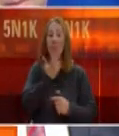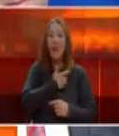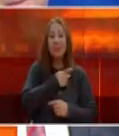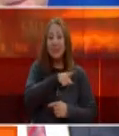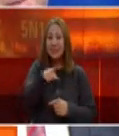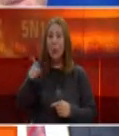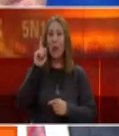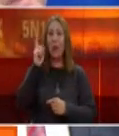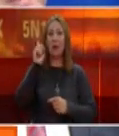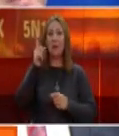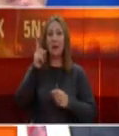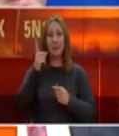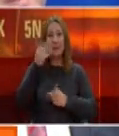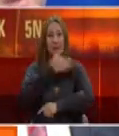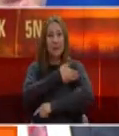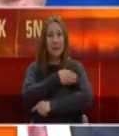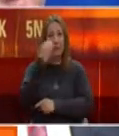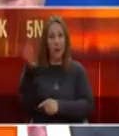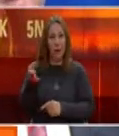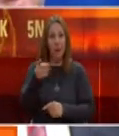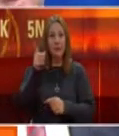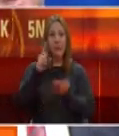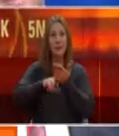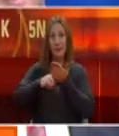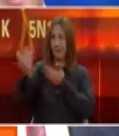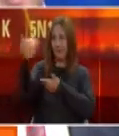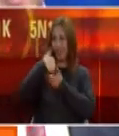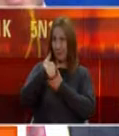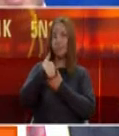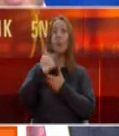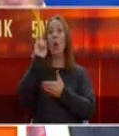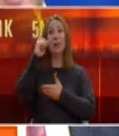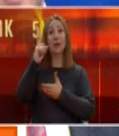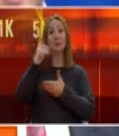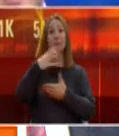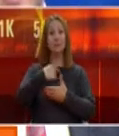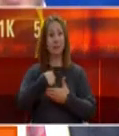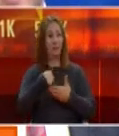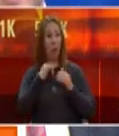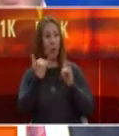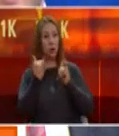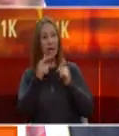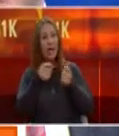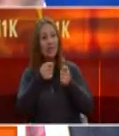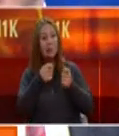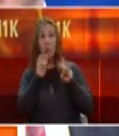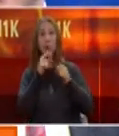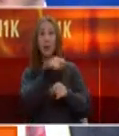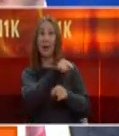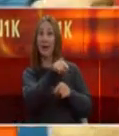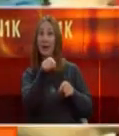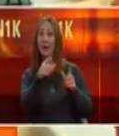öğrencilerden ziyade öğretmenlerimize de bir hizmetimiz var. Evet. Onları da üye yaptıktan sonra öğretmenlerimiz bizdeki bu eğitici oyuncakları